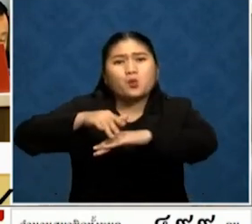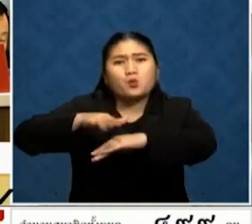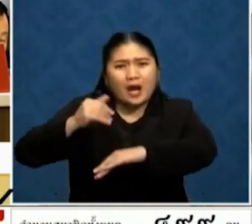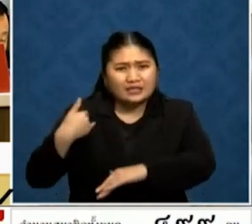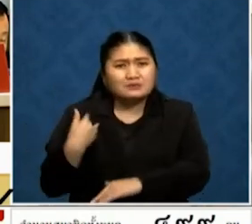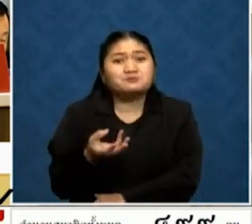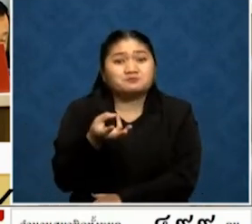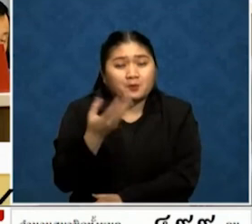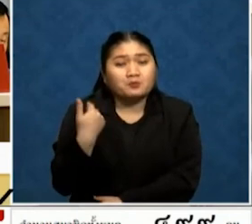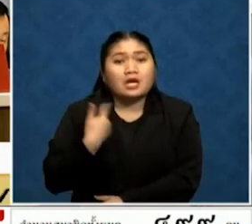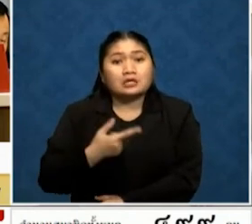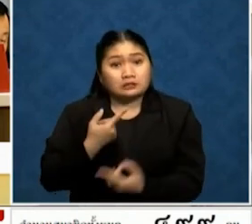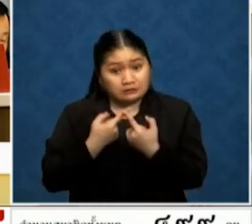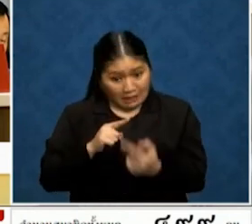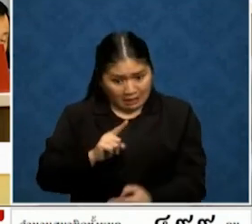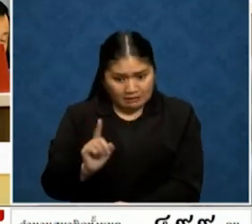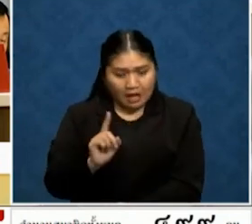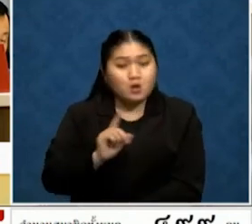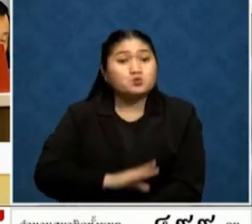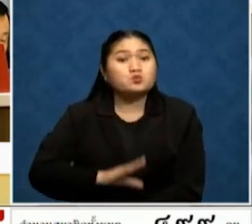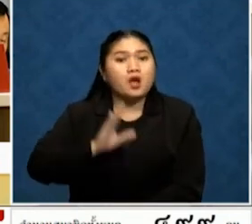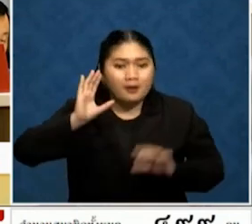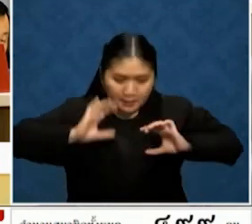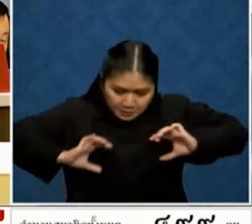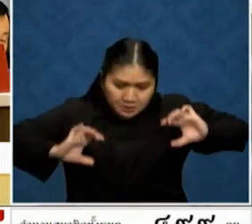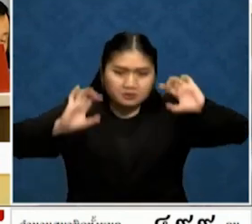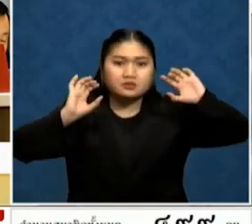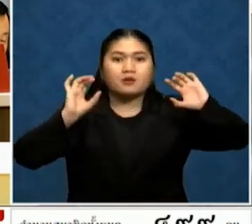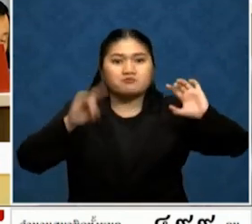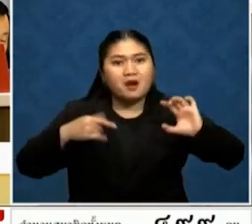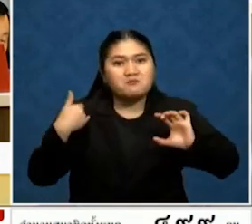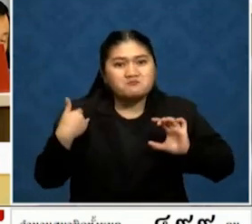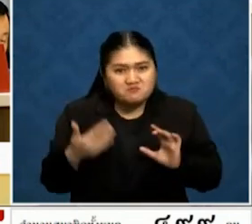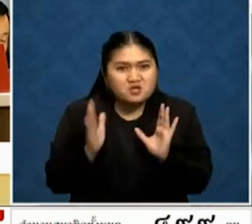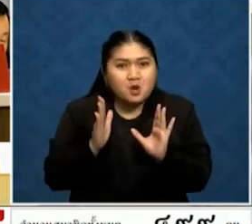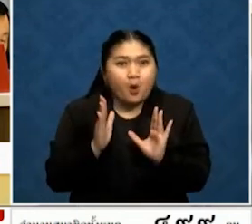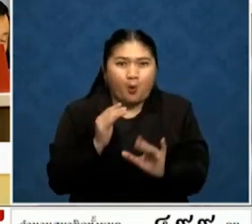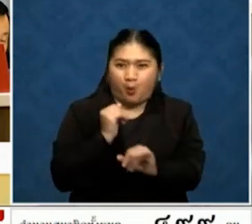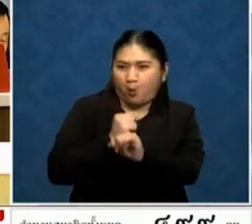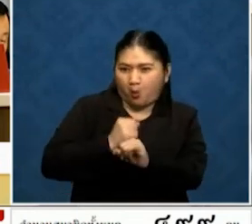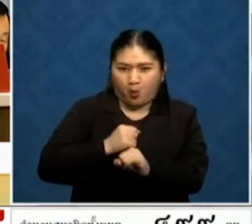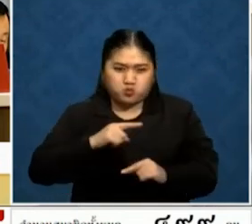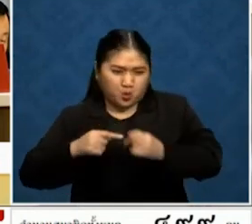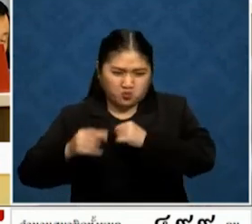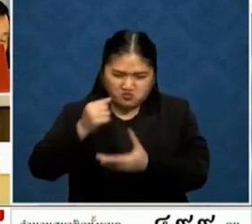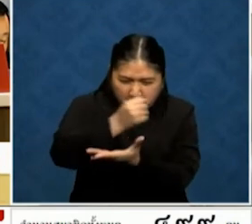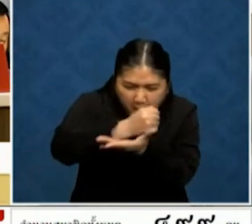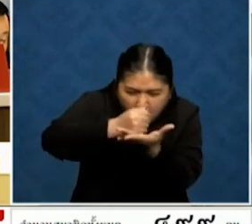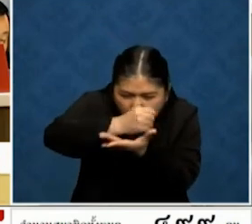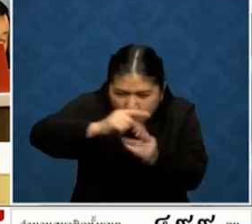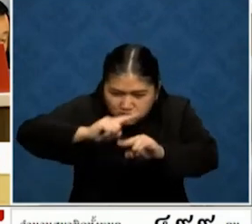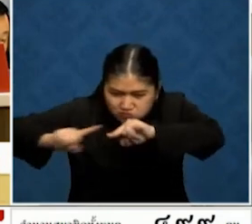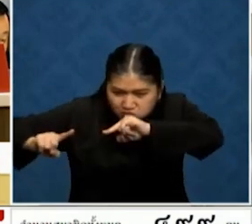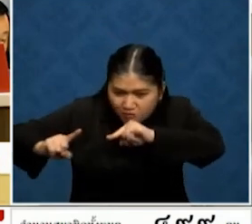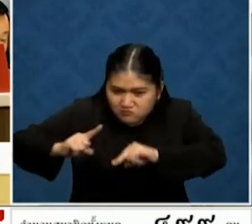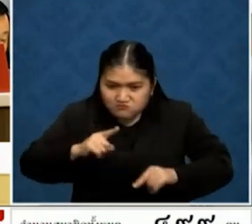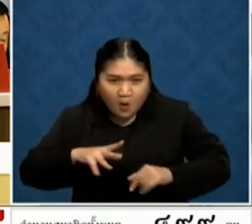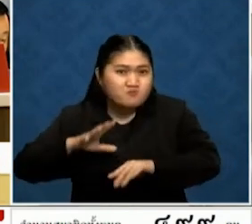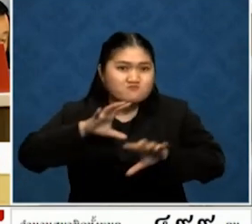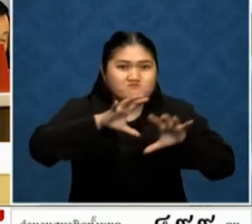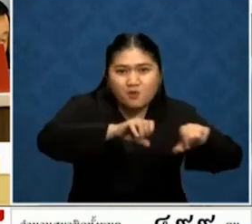องค่ะแต่เชื่อไหมคะว่ารัฐบาลมีผลงานการปราบปรามยาเสพติดสูงมากกว่า